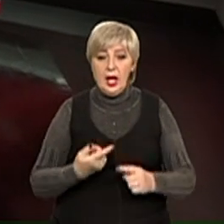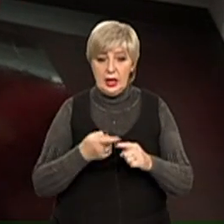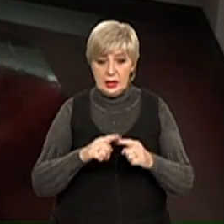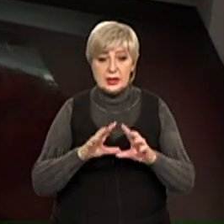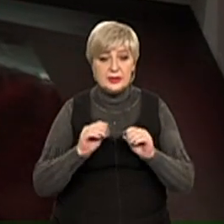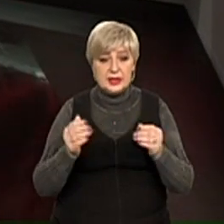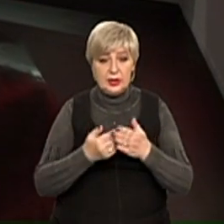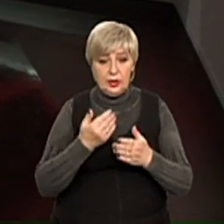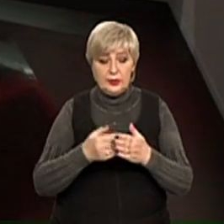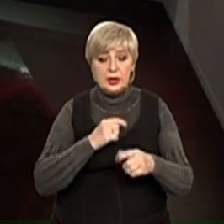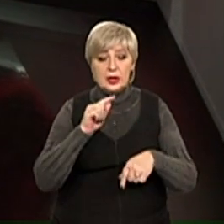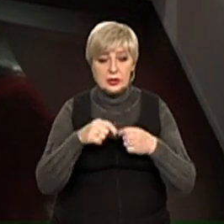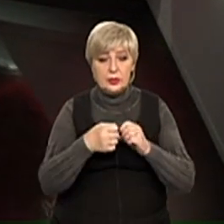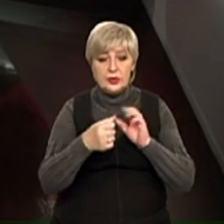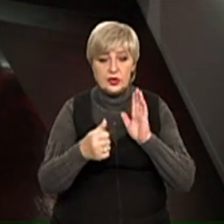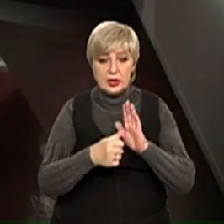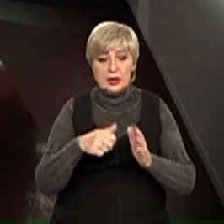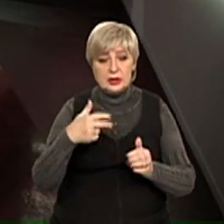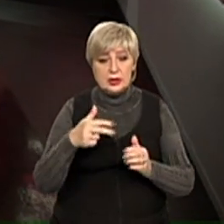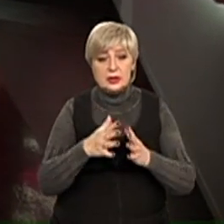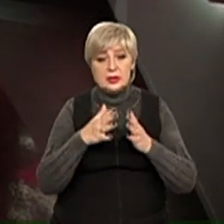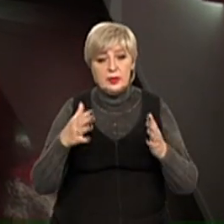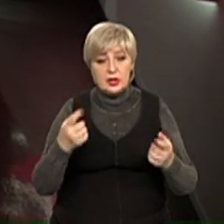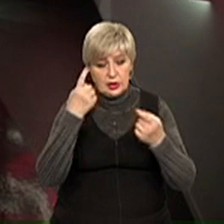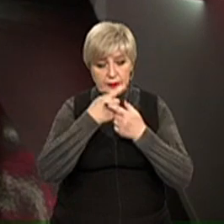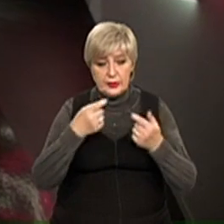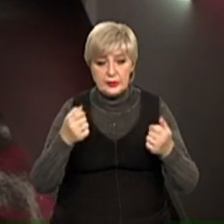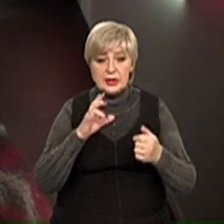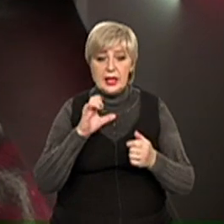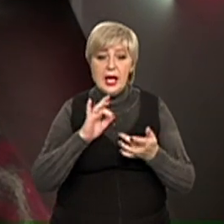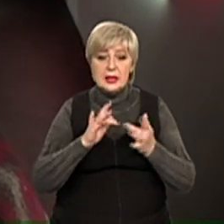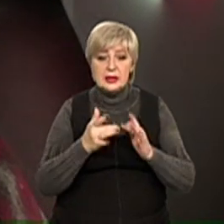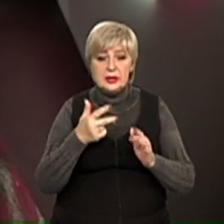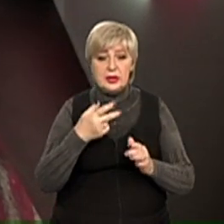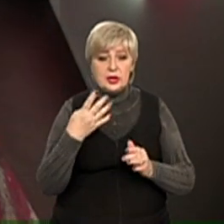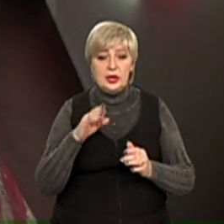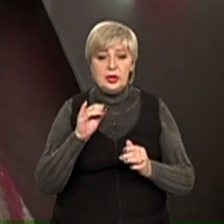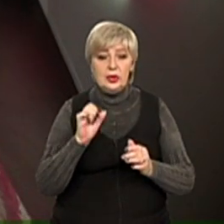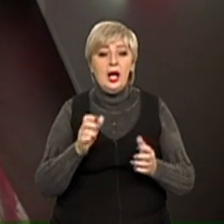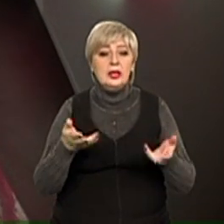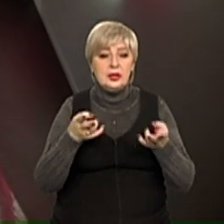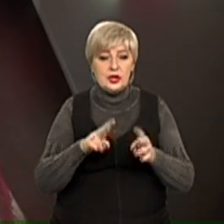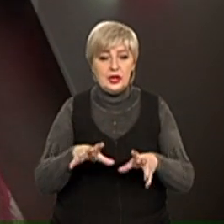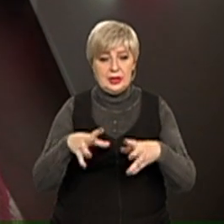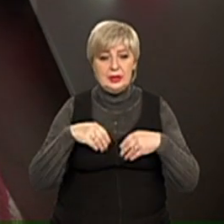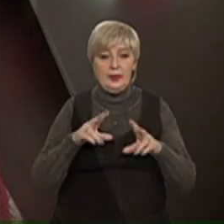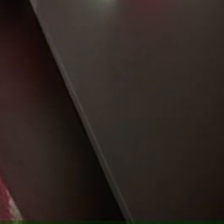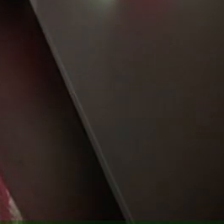І це всі новини у випуску. Наступної 16:30. Більше інформації на сайті 34.ua. Залишайтесь з нами.